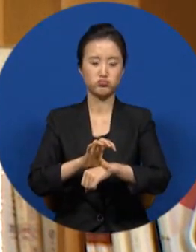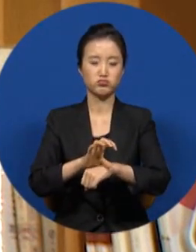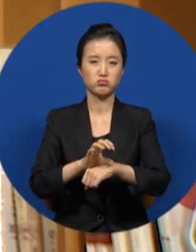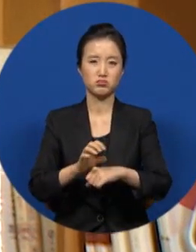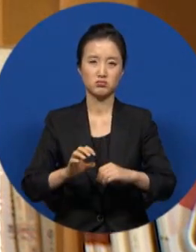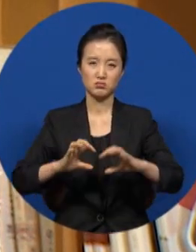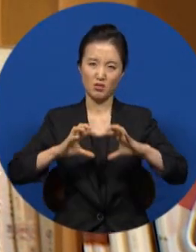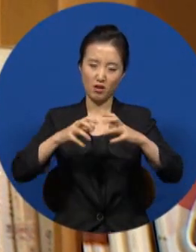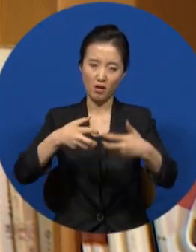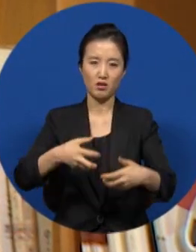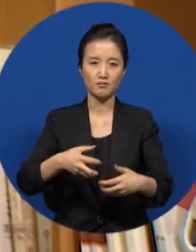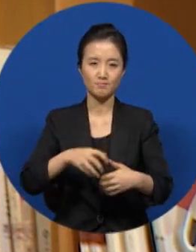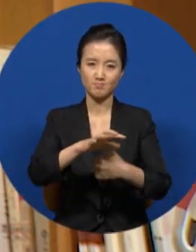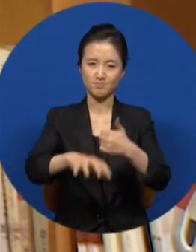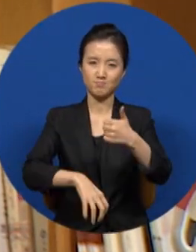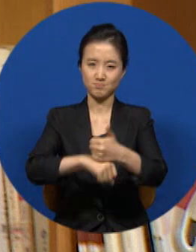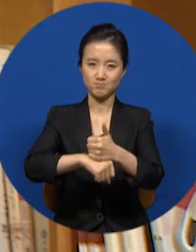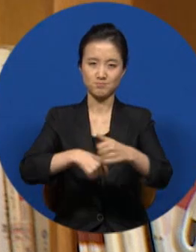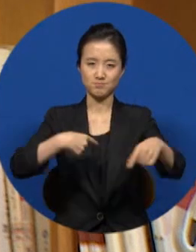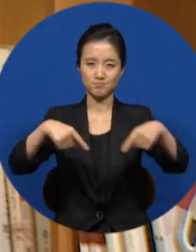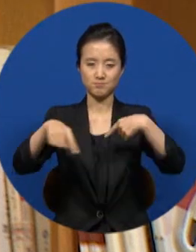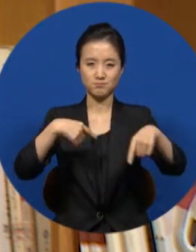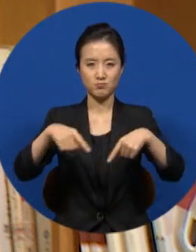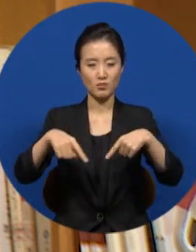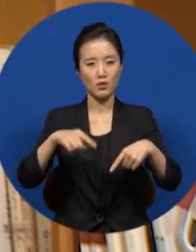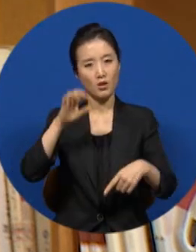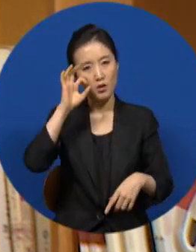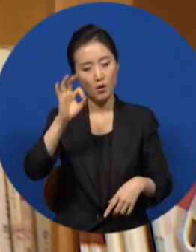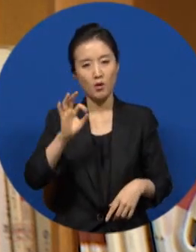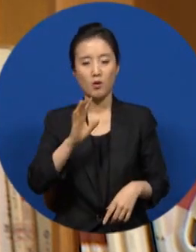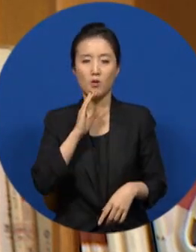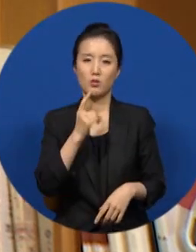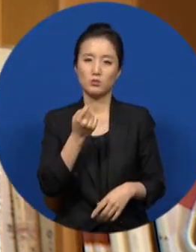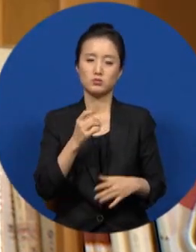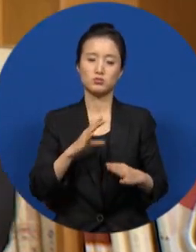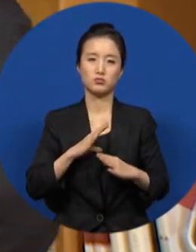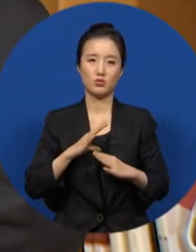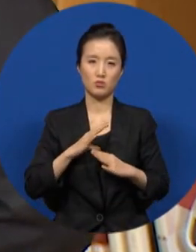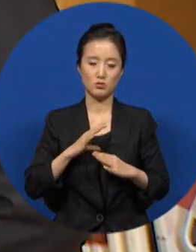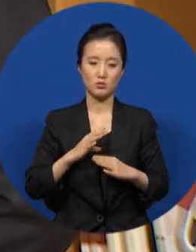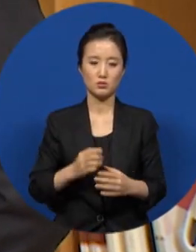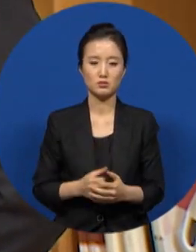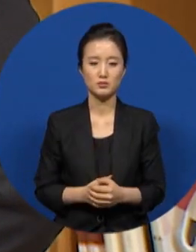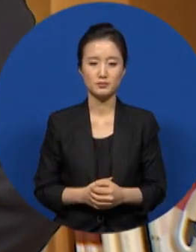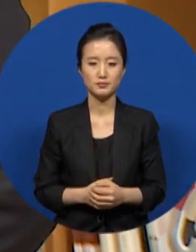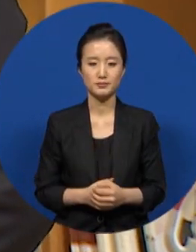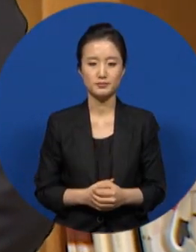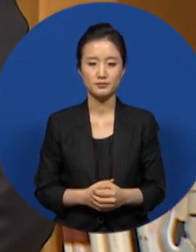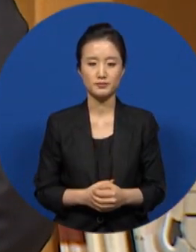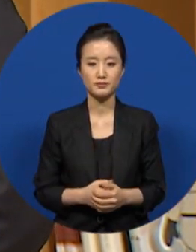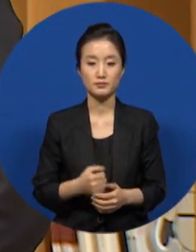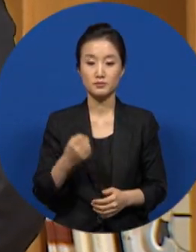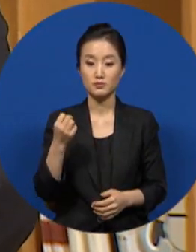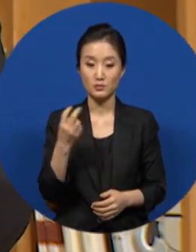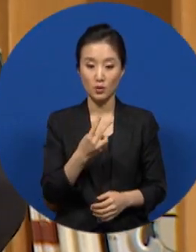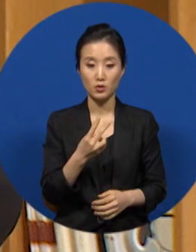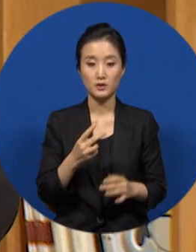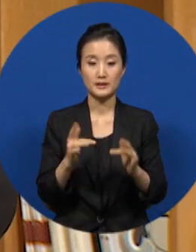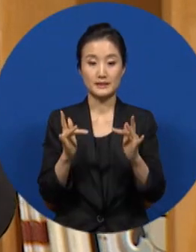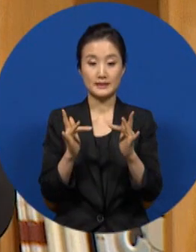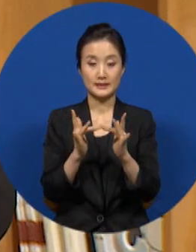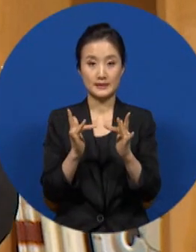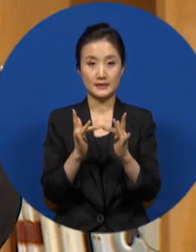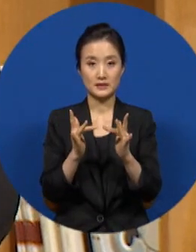막 지배하는 그런 세상이 너무 빨리 온 것 같습니다. 두려웠어요. 그리고 대체적으로 인터넷을 뜨겁게